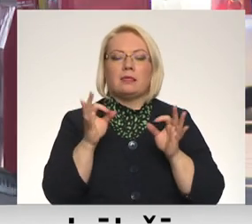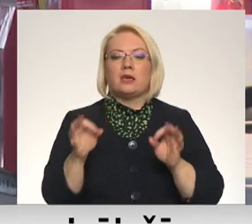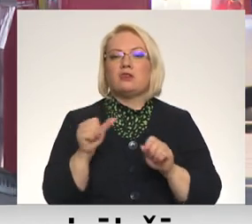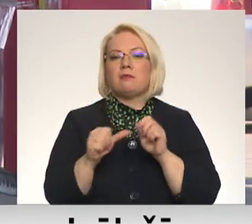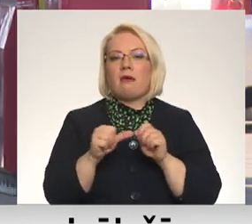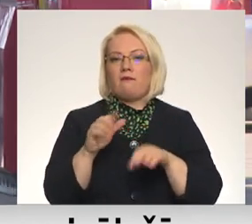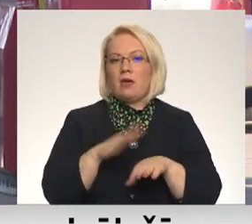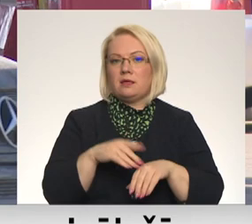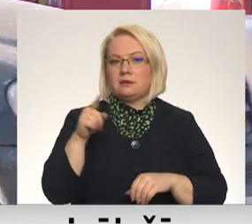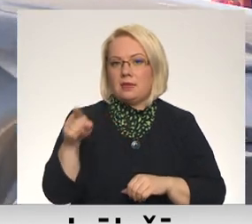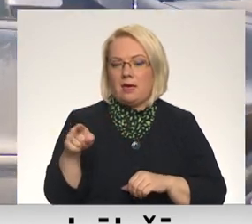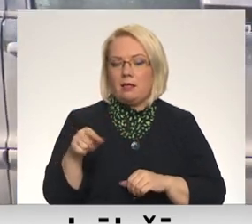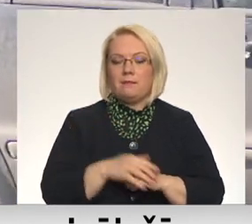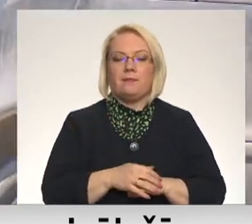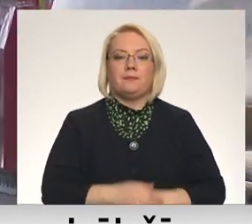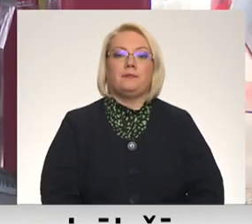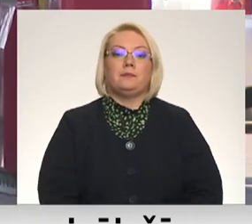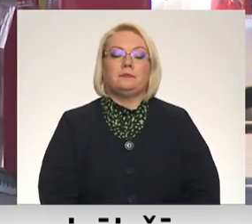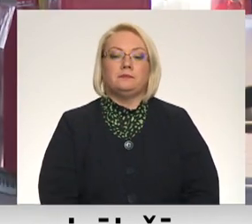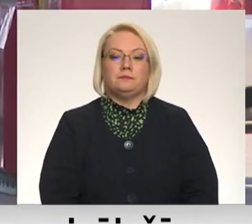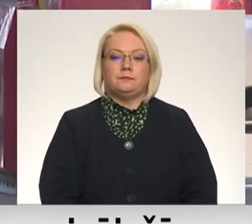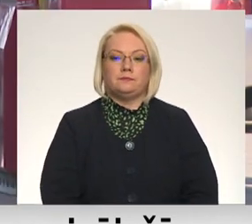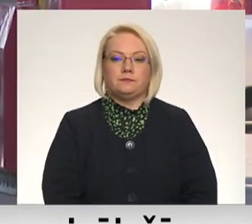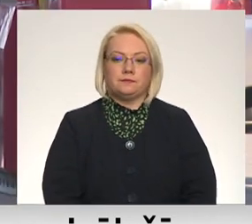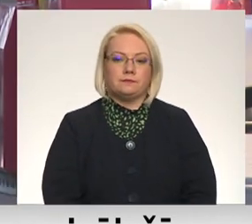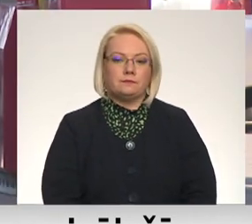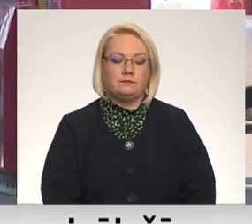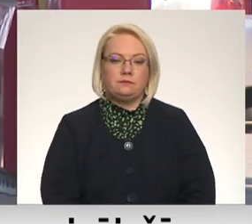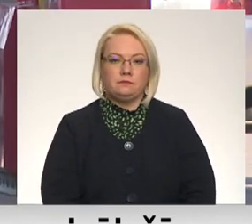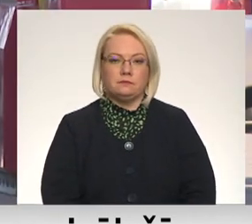cenu kāpums, piebilst direkcijā. Dāvids Frenefelds, Ivans Milovs, Latvijas televīzija.